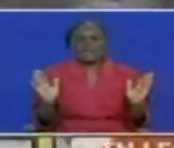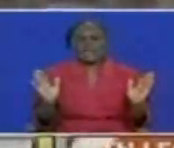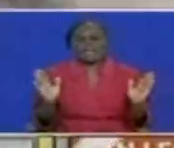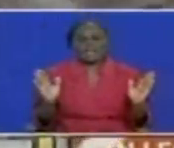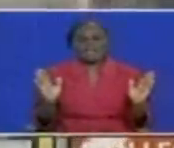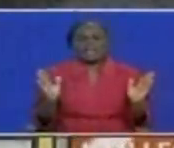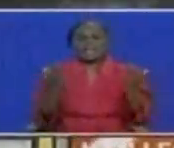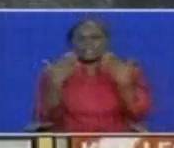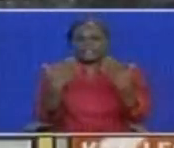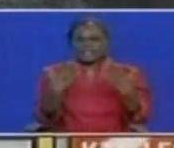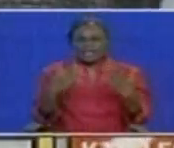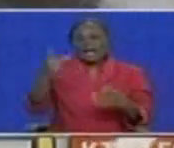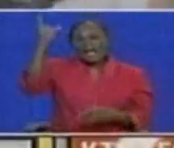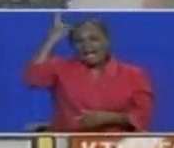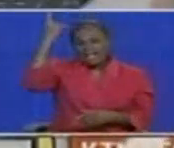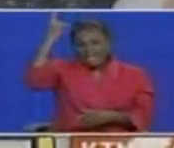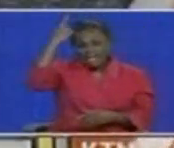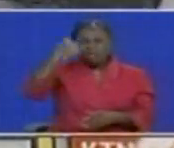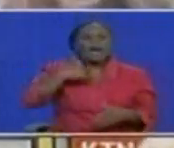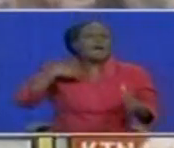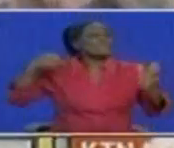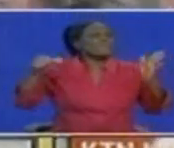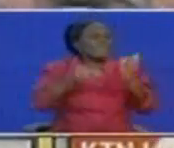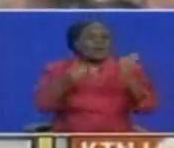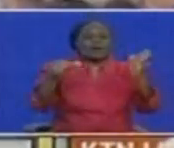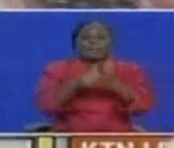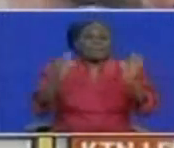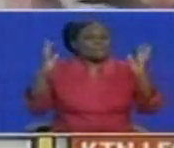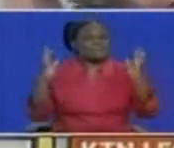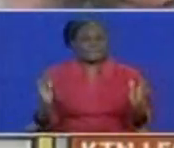Mambo hayakumwendea shwari gavana wa Nairobi Evans Kidero.